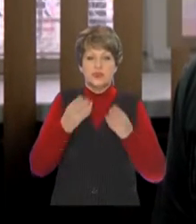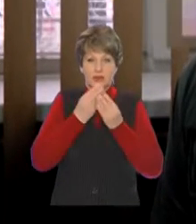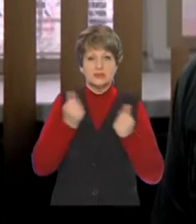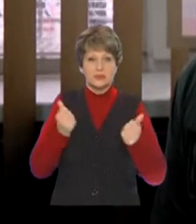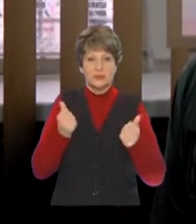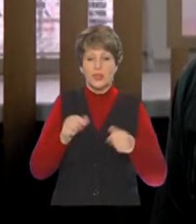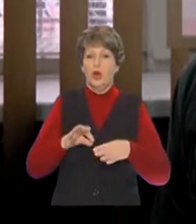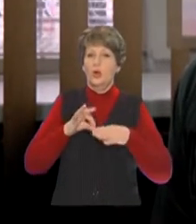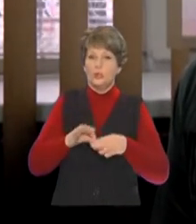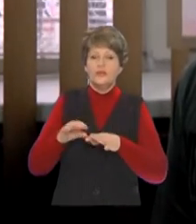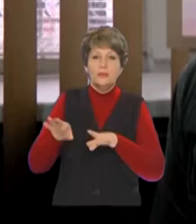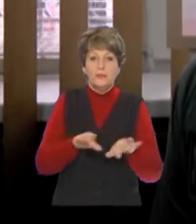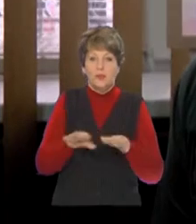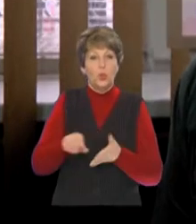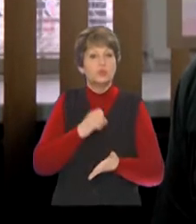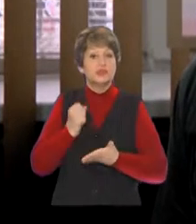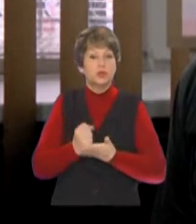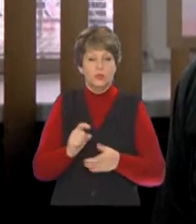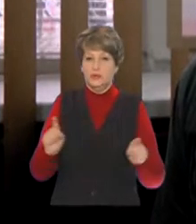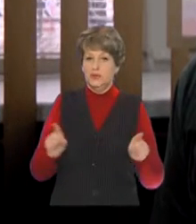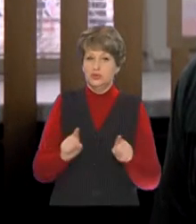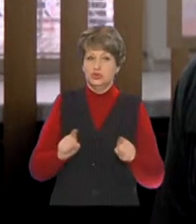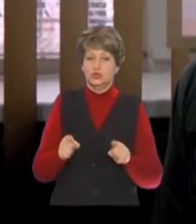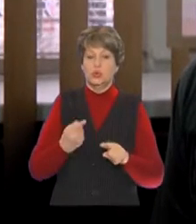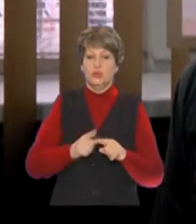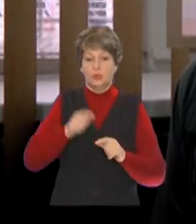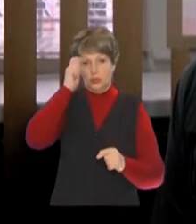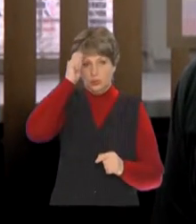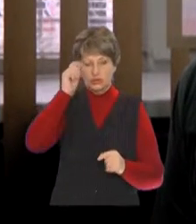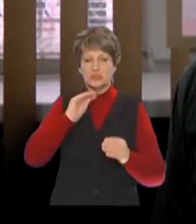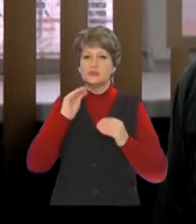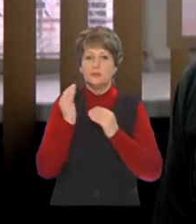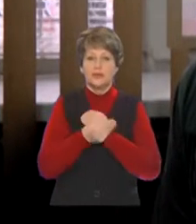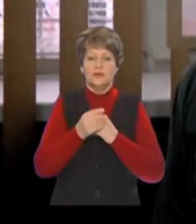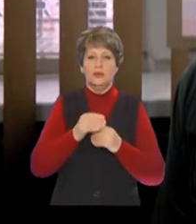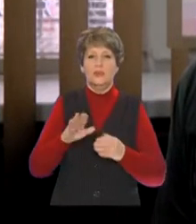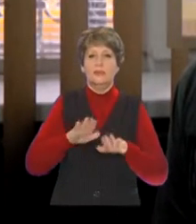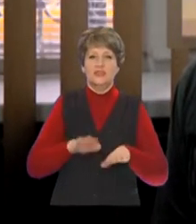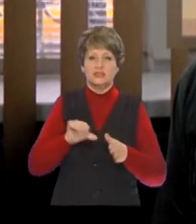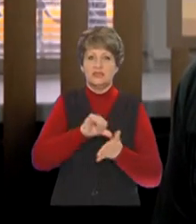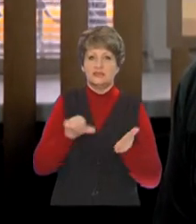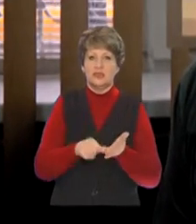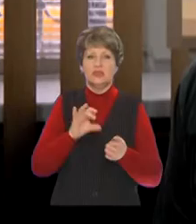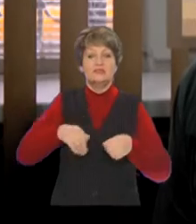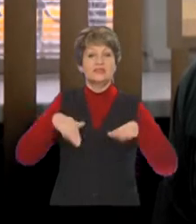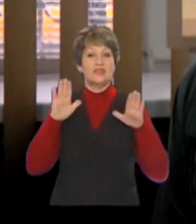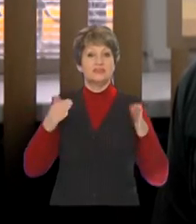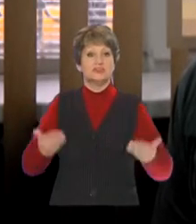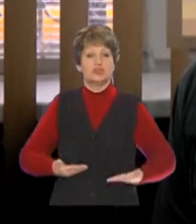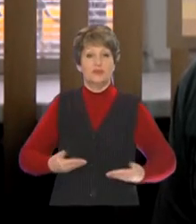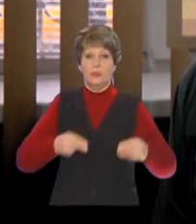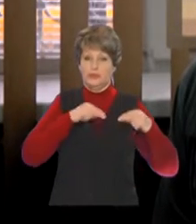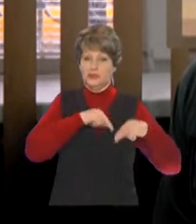зник. Проведеними заходами встановлено, що даний громадянин переховується в місті Сміла та здаватися живим